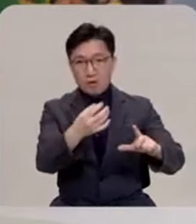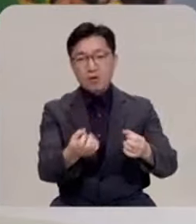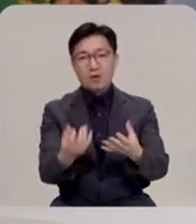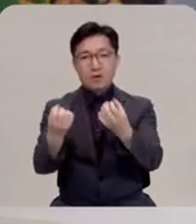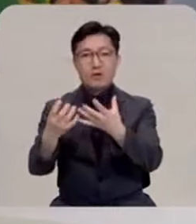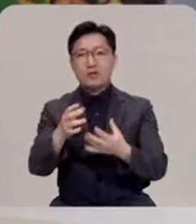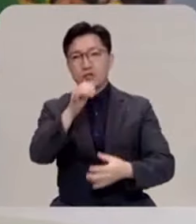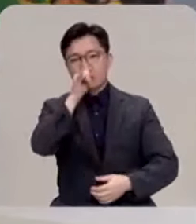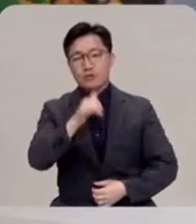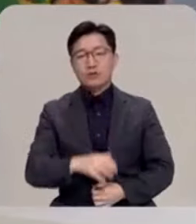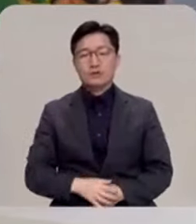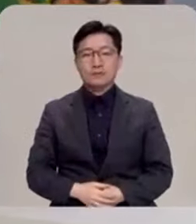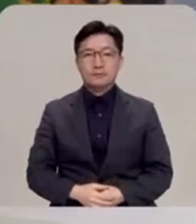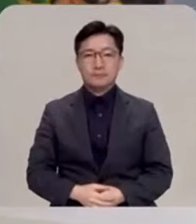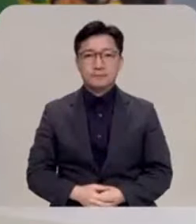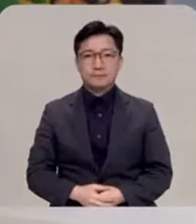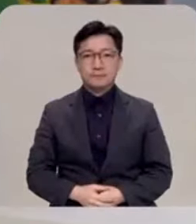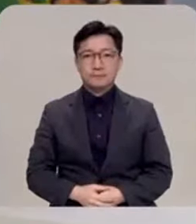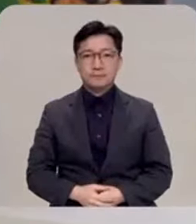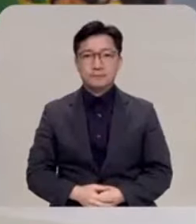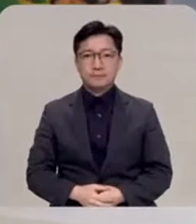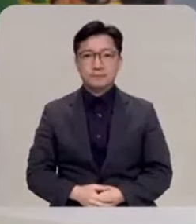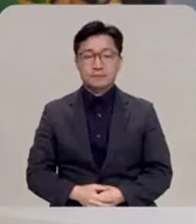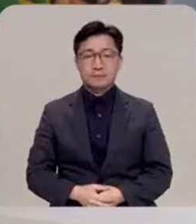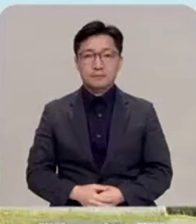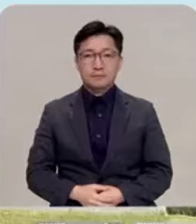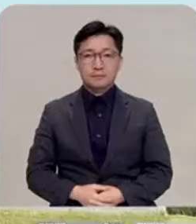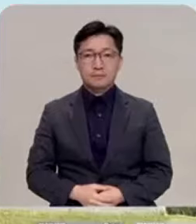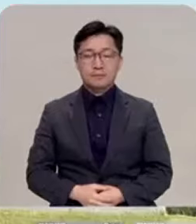있습니다. 조경모 기자입니다.